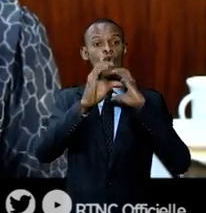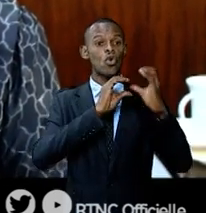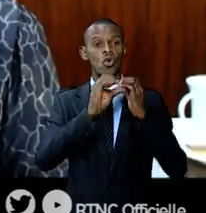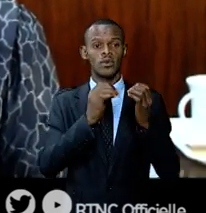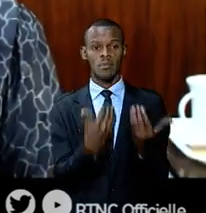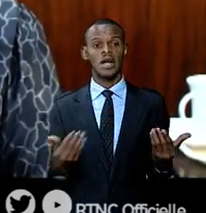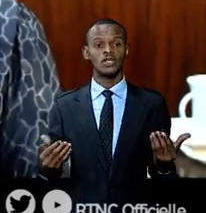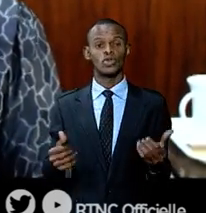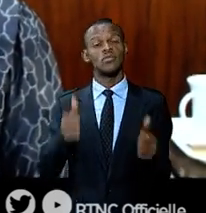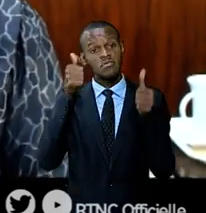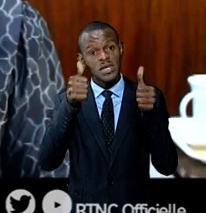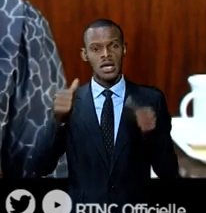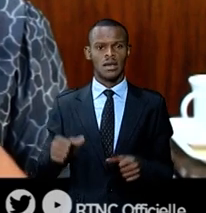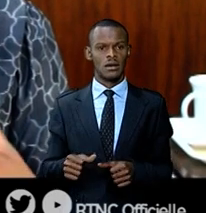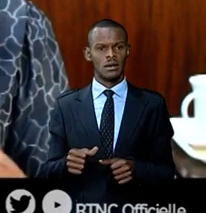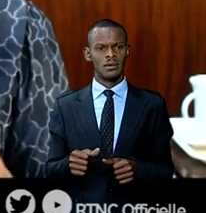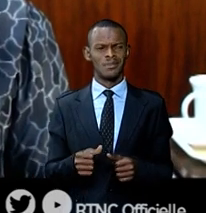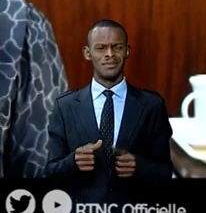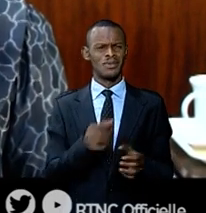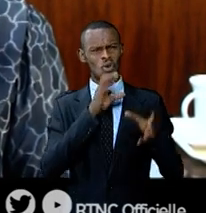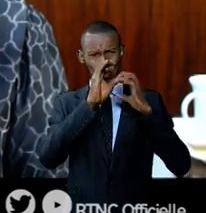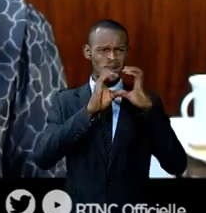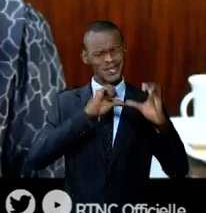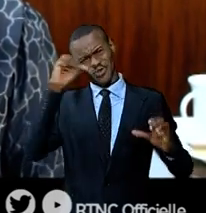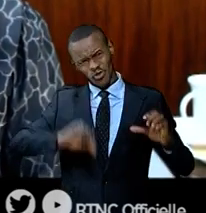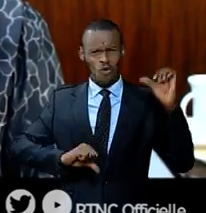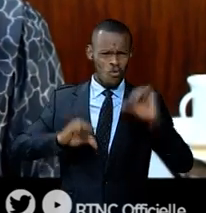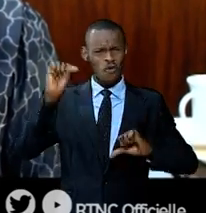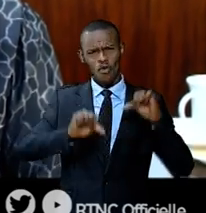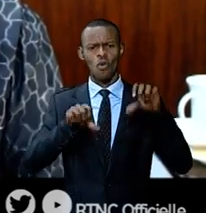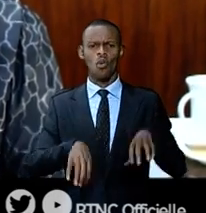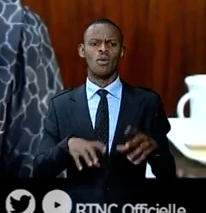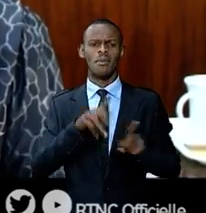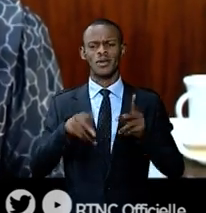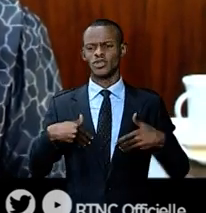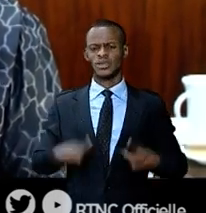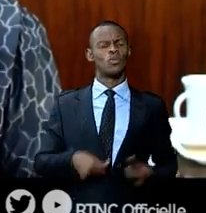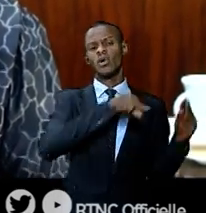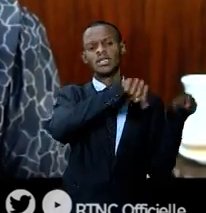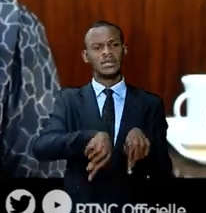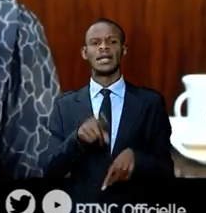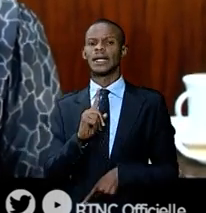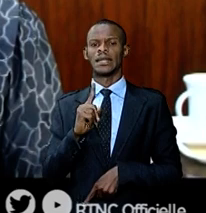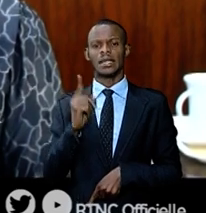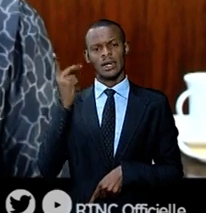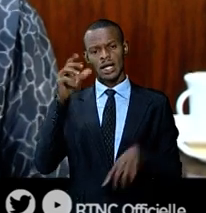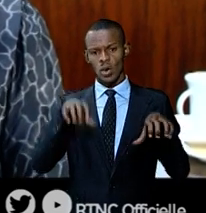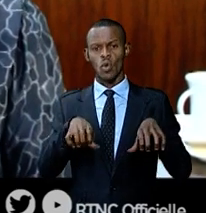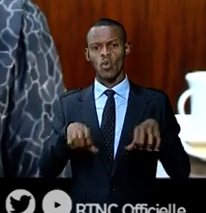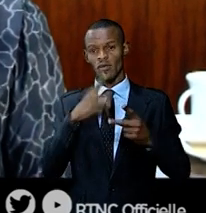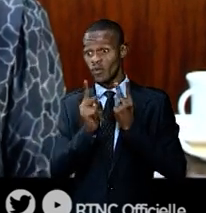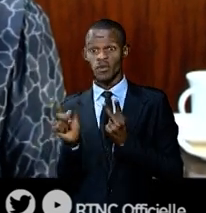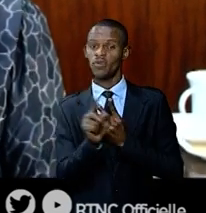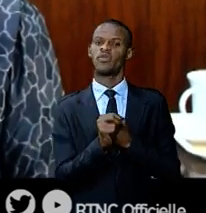qualifier d'agressive pour que les gens voient ce que représente réellement la RDC.